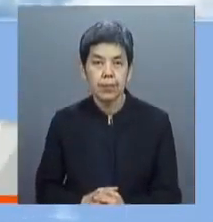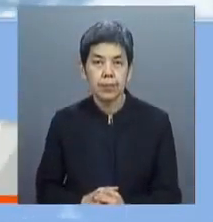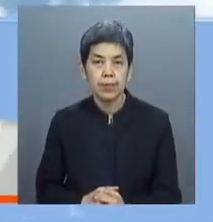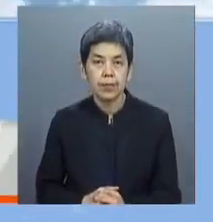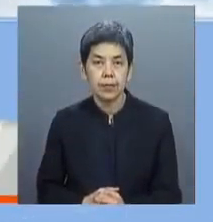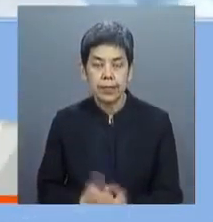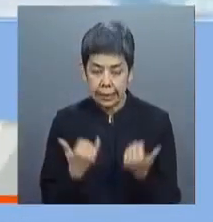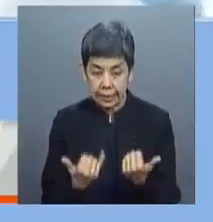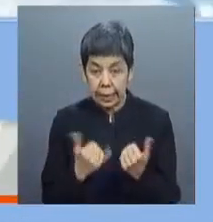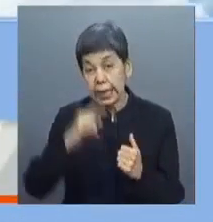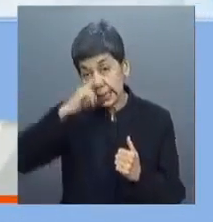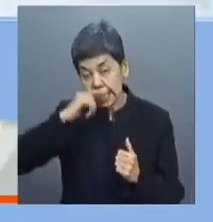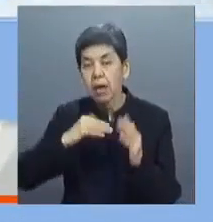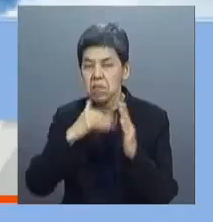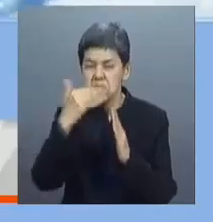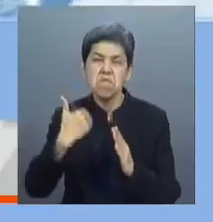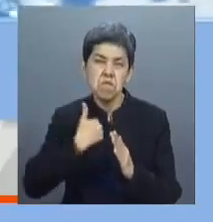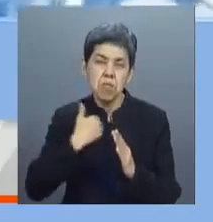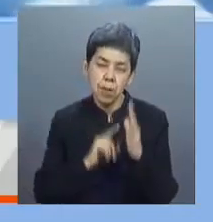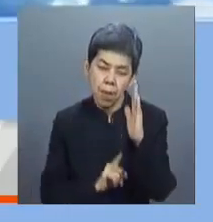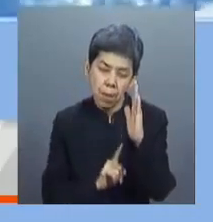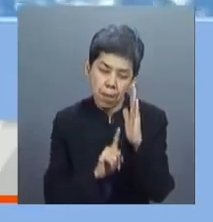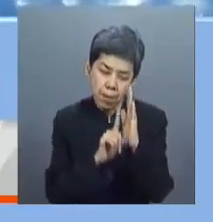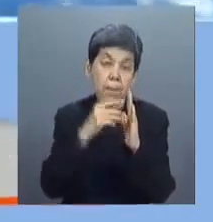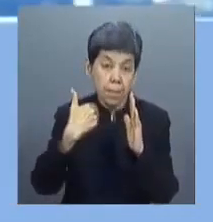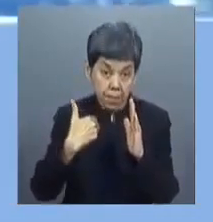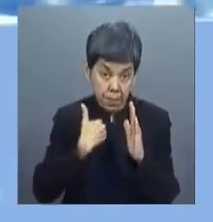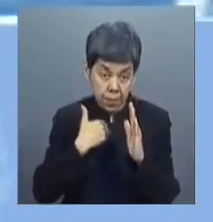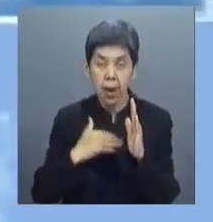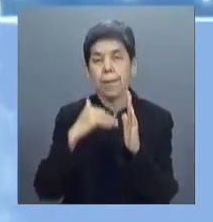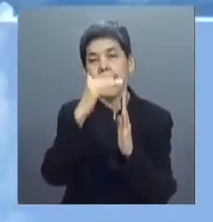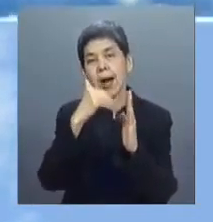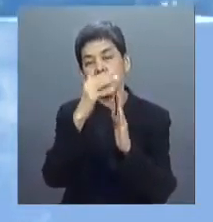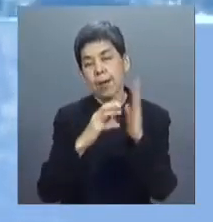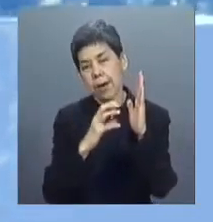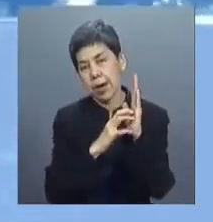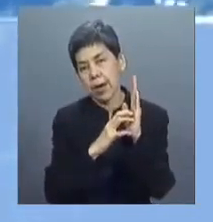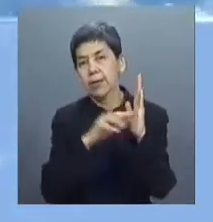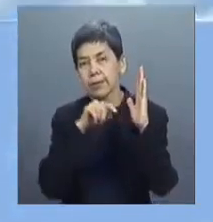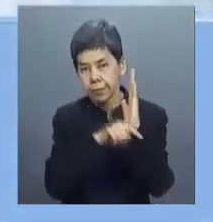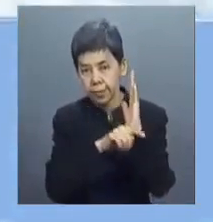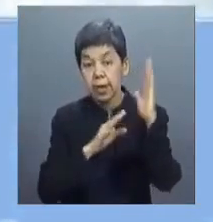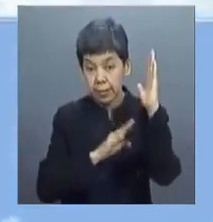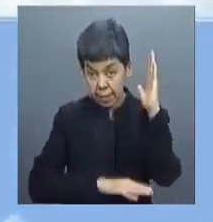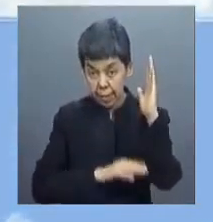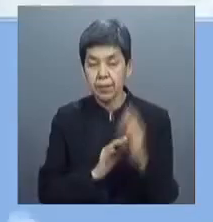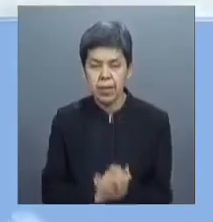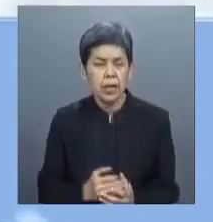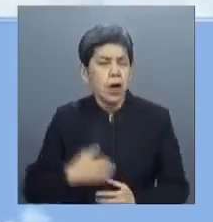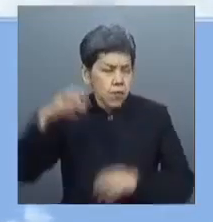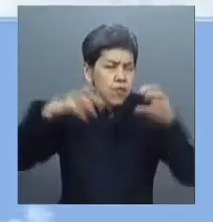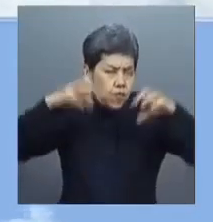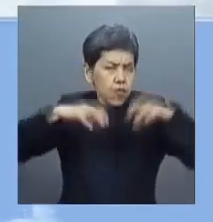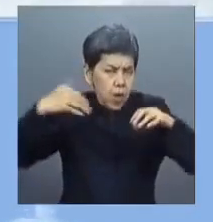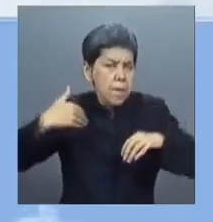ดีค่ะระยะนี้ประเทศไทยตอนบนจะมีอุณหภูมิเพิ่มสูงขึ้นนะคะโดยที่บริเวณภาคเหนือตอนล่างภาคกลางภาคตะวันออกและภาคใต้ตอนบนจะยังคงมีฝนฟ้า